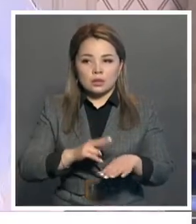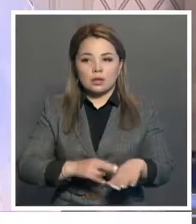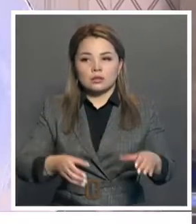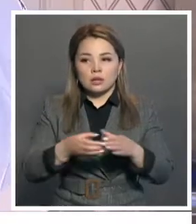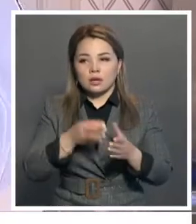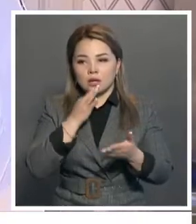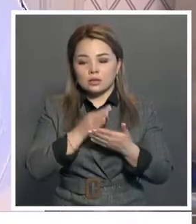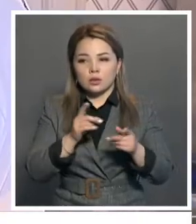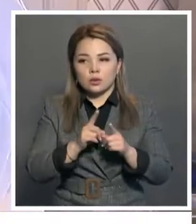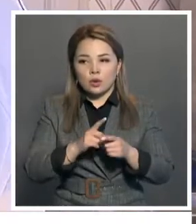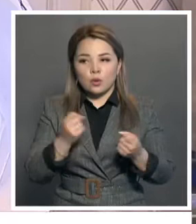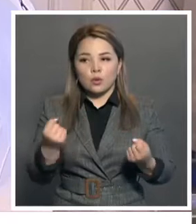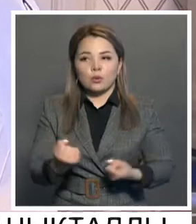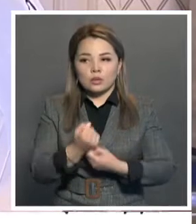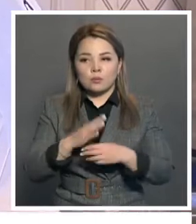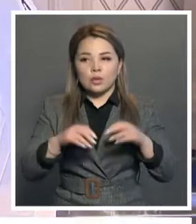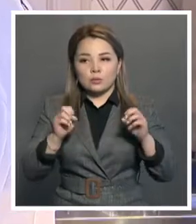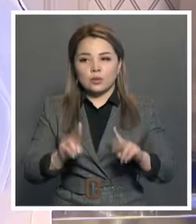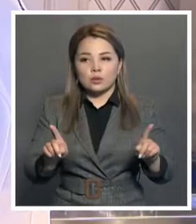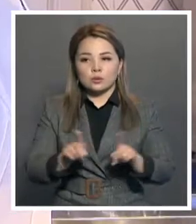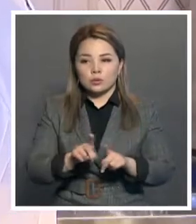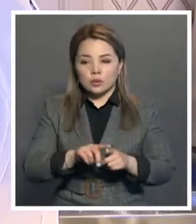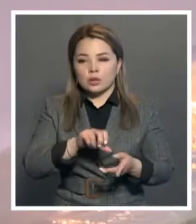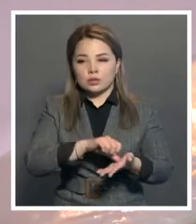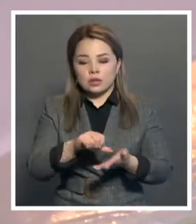атамекен кәсіпкерлерді қолдау палатасының мамандары болуы тиіс.